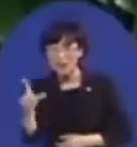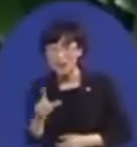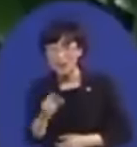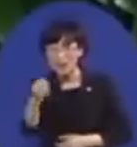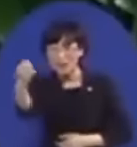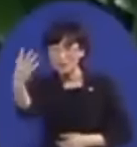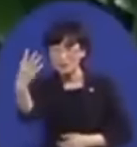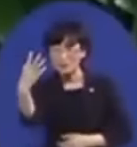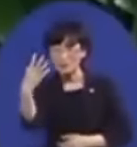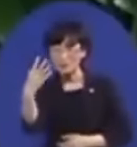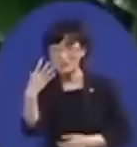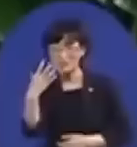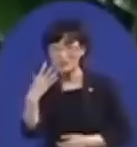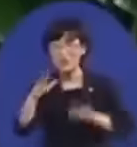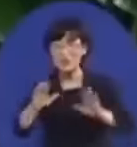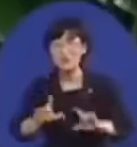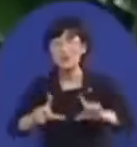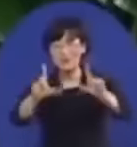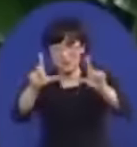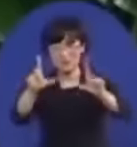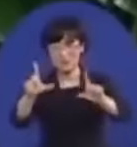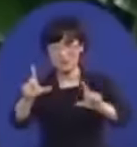여러분 오늘날